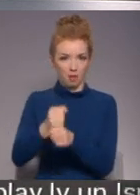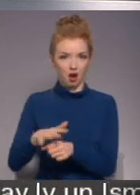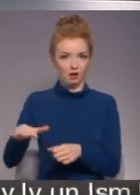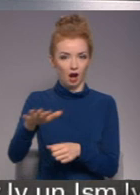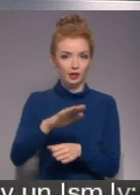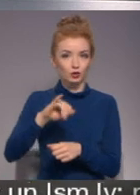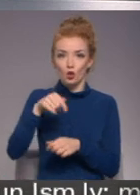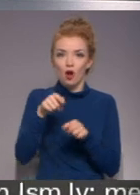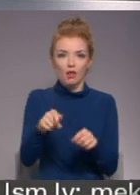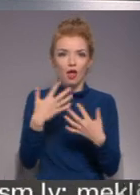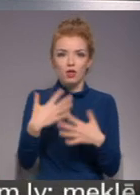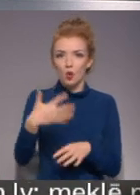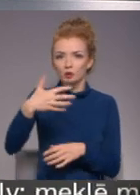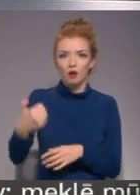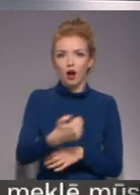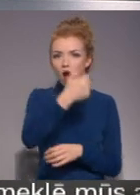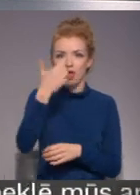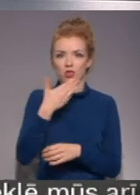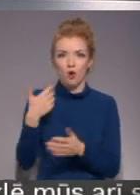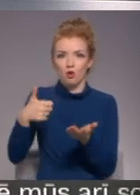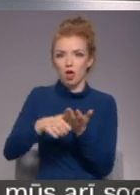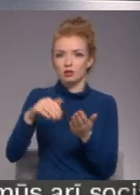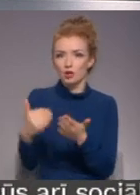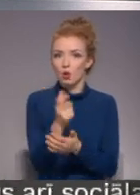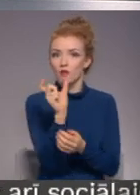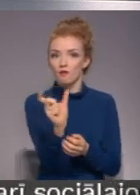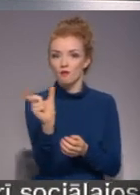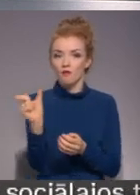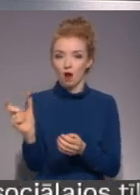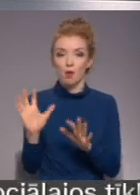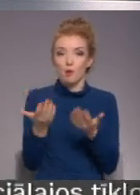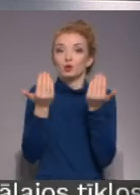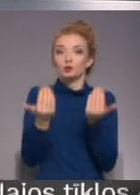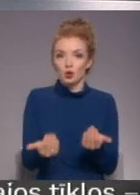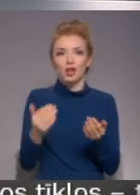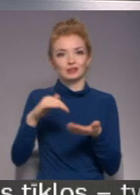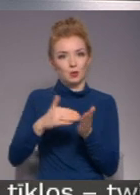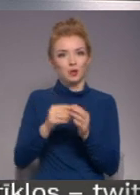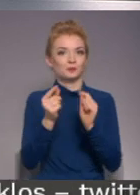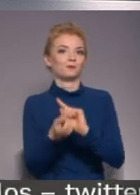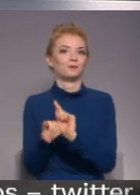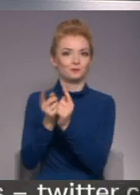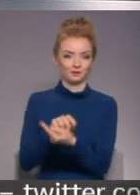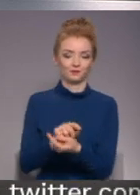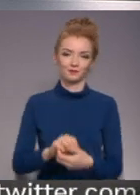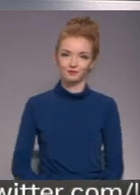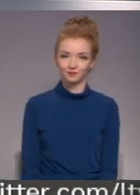nav lingvistiski reģistrētu vietvārdu. Bet šī Vietvārdu diena situācija mainīja. Vairāk stāsts Krundas